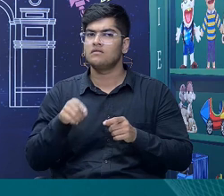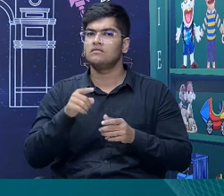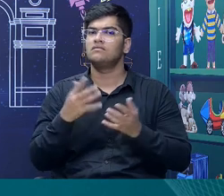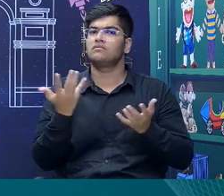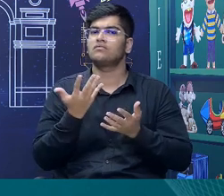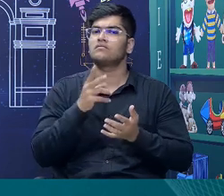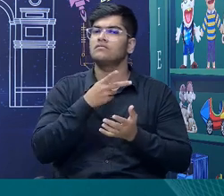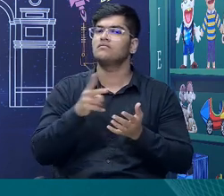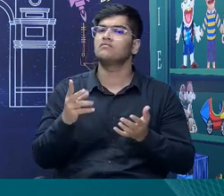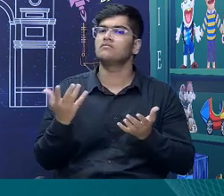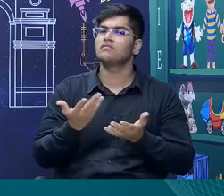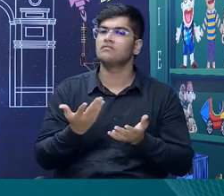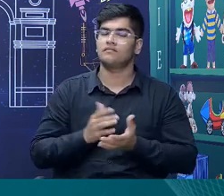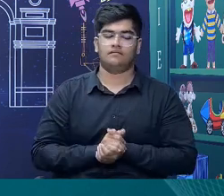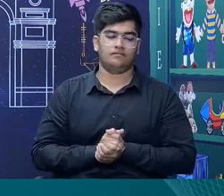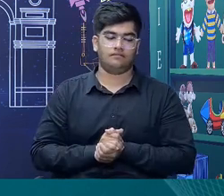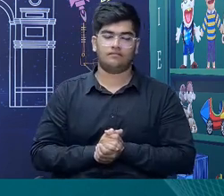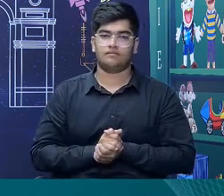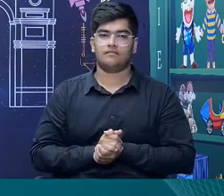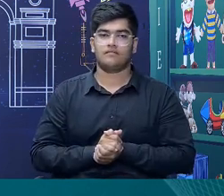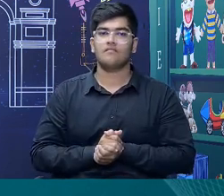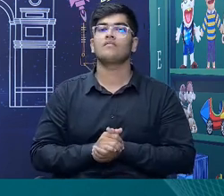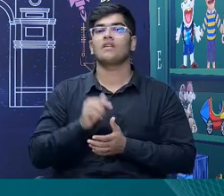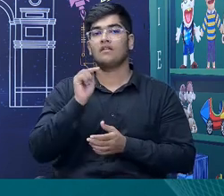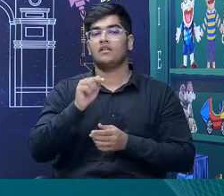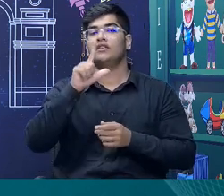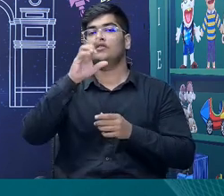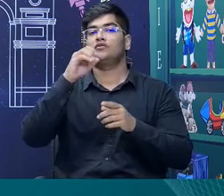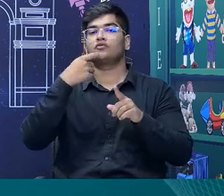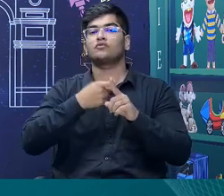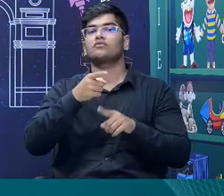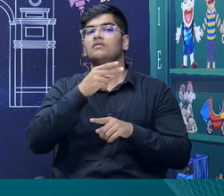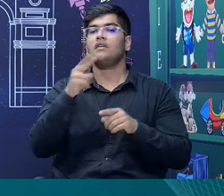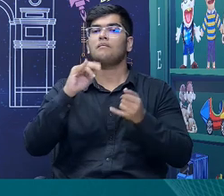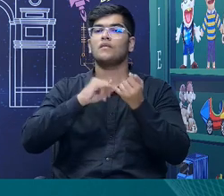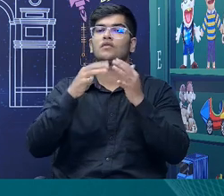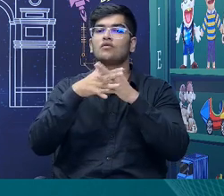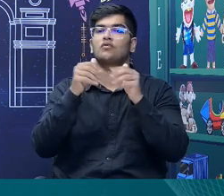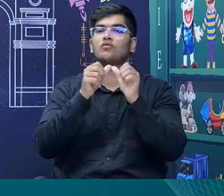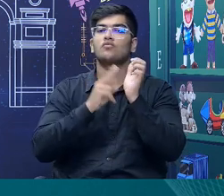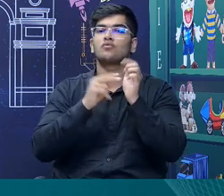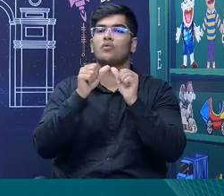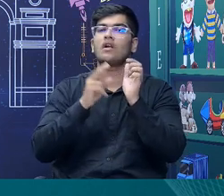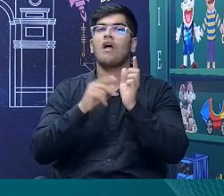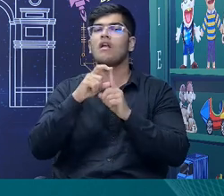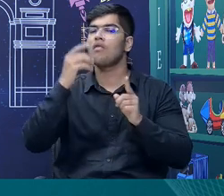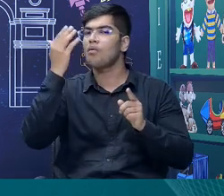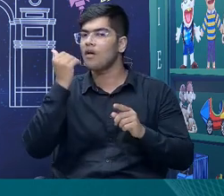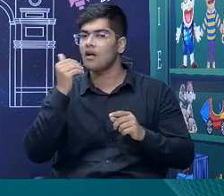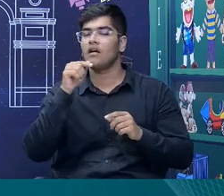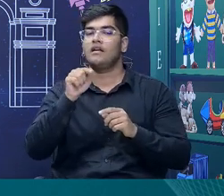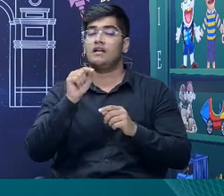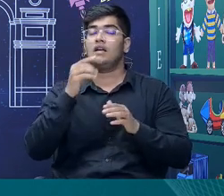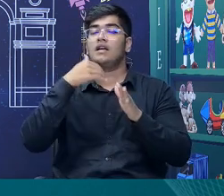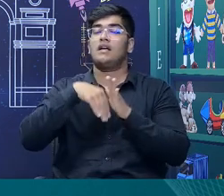खुशियों की बात करते हैं और उनके लोक का नाम स्व आनंद भवन क्यों है तो इसका